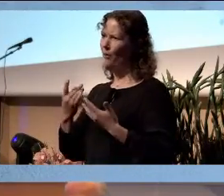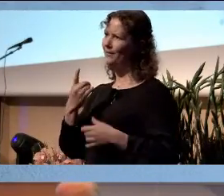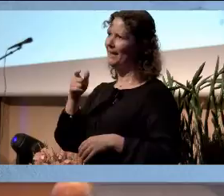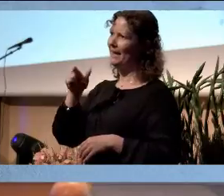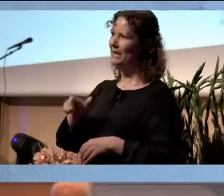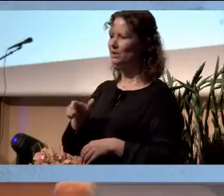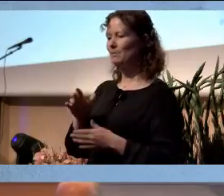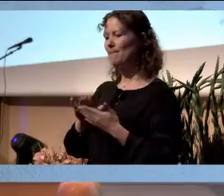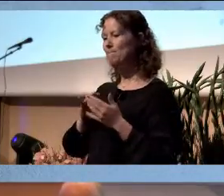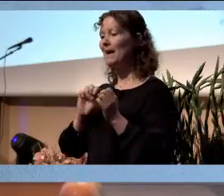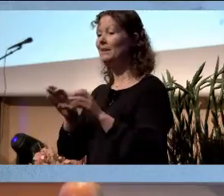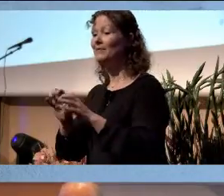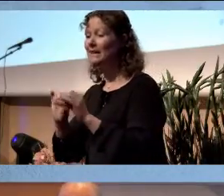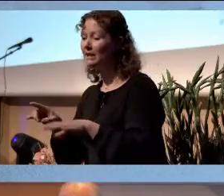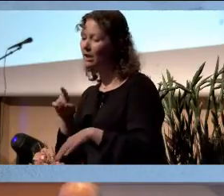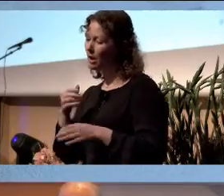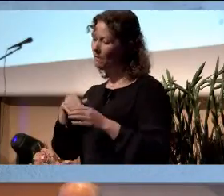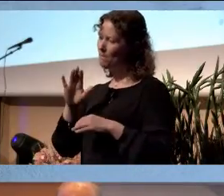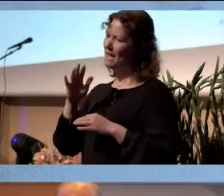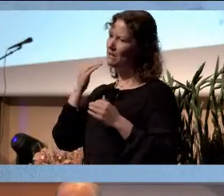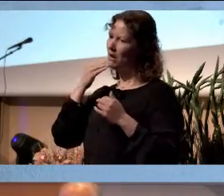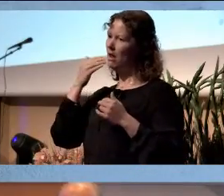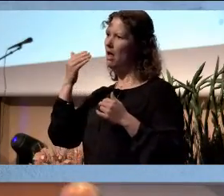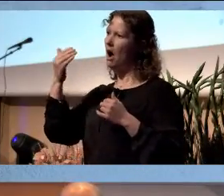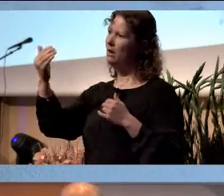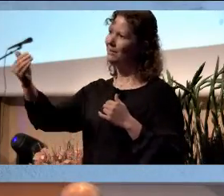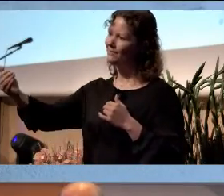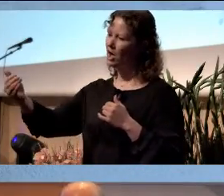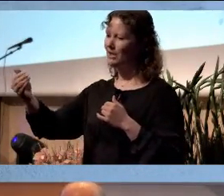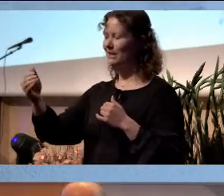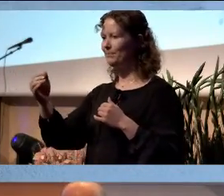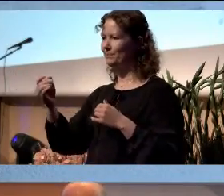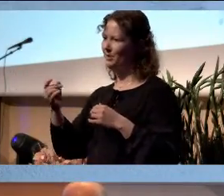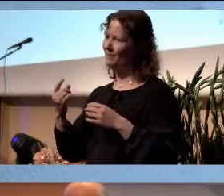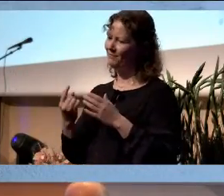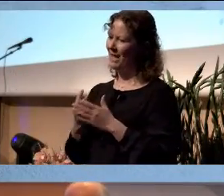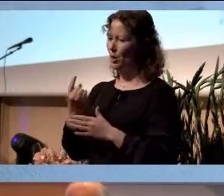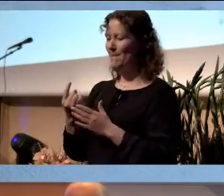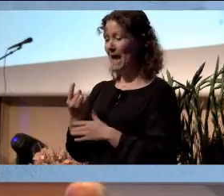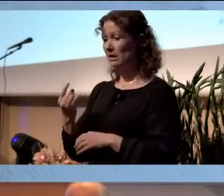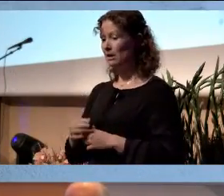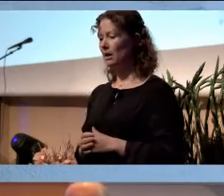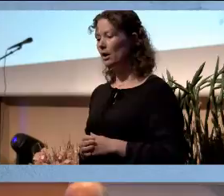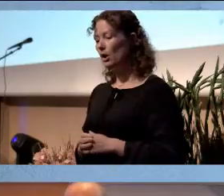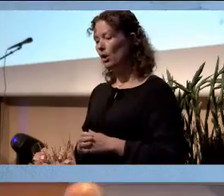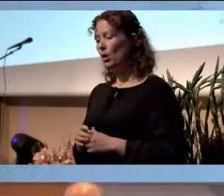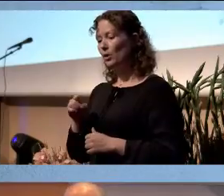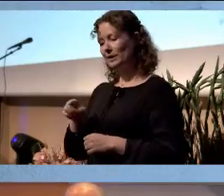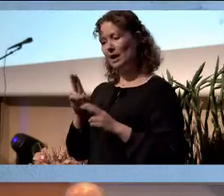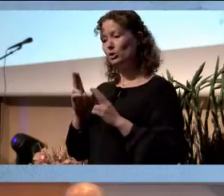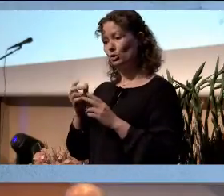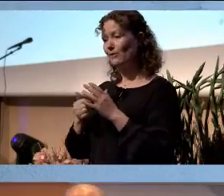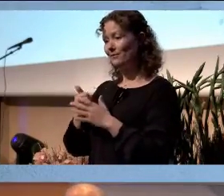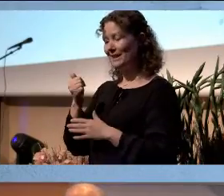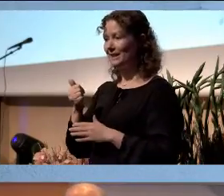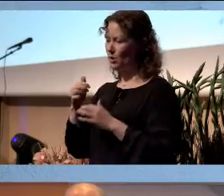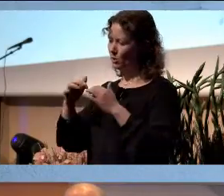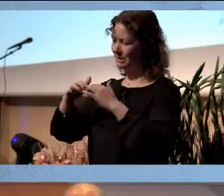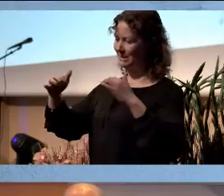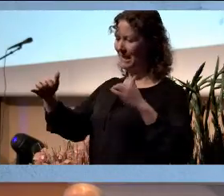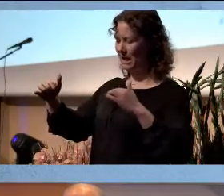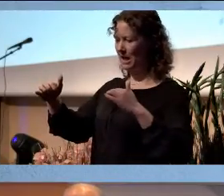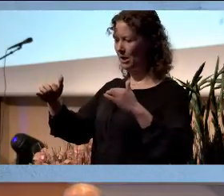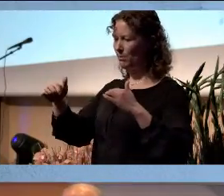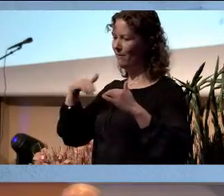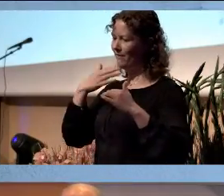er en medvirker, som har et mye mer langvarig fenomen. Og det er også viktig å skille mellom å